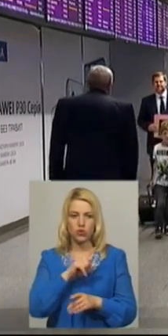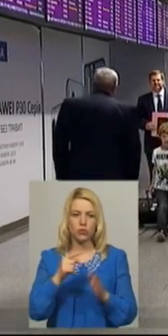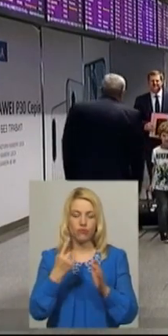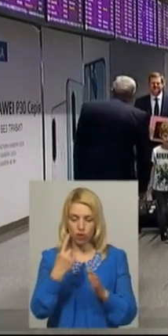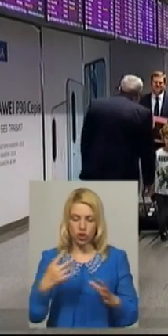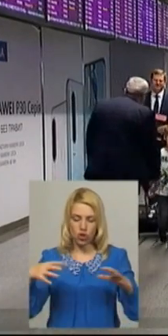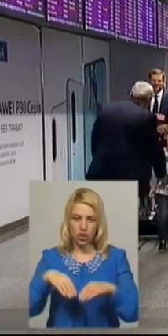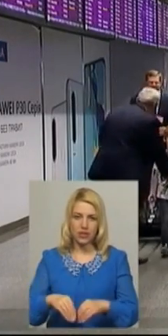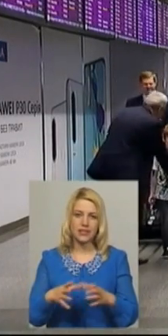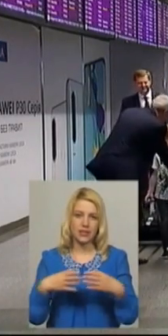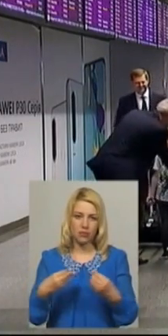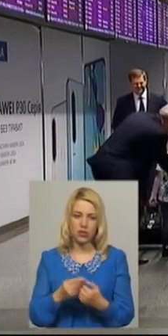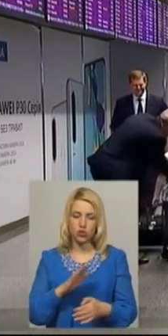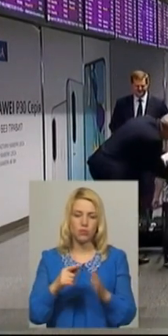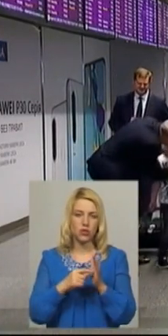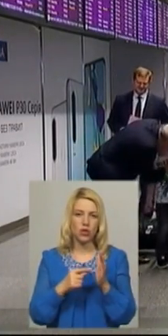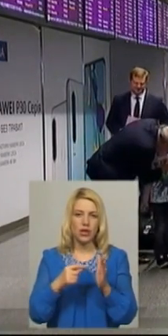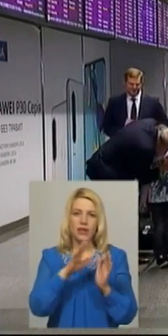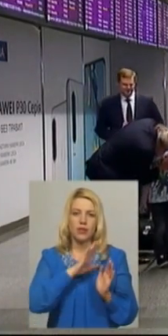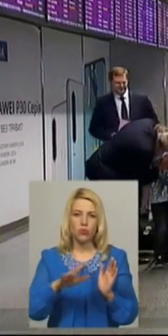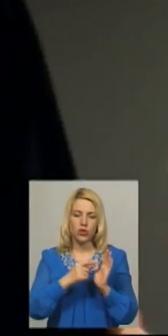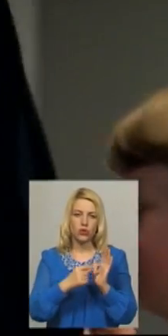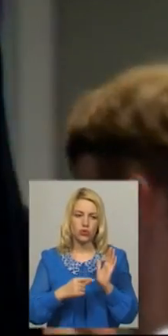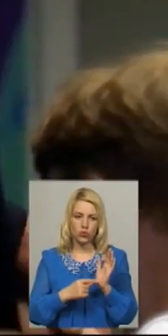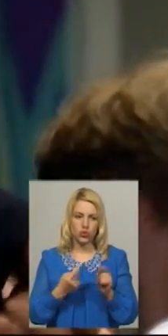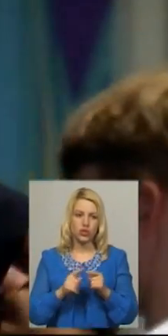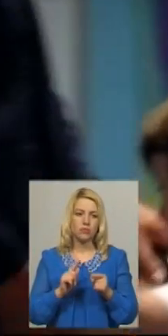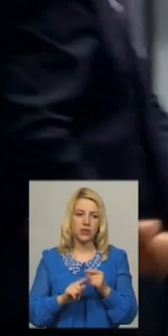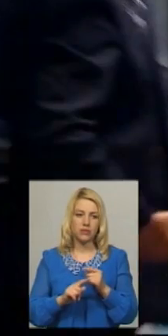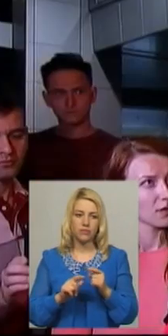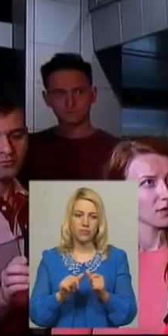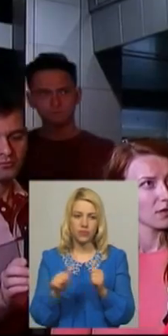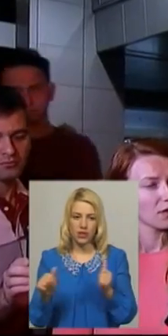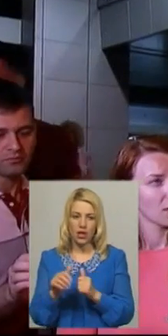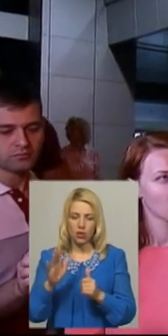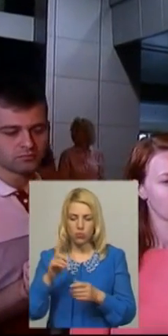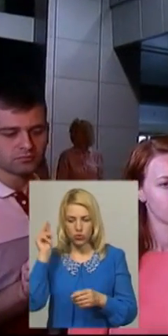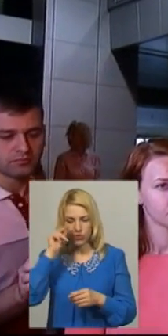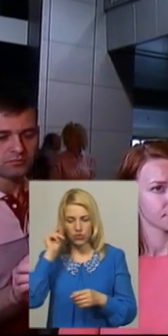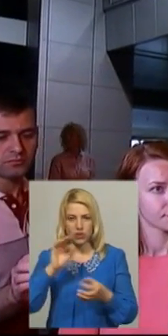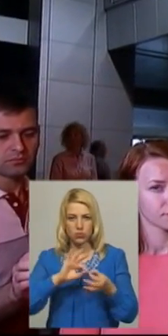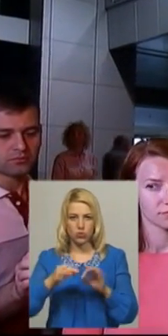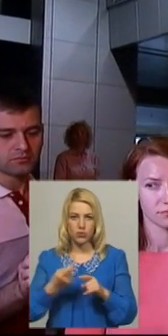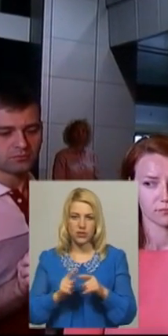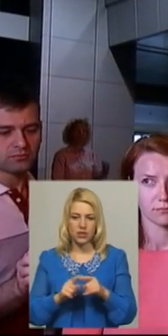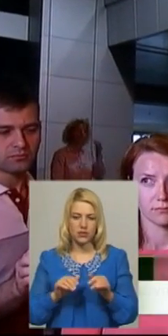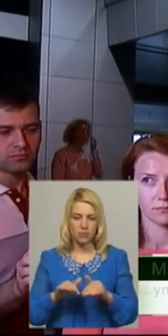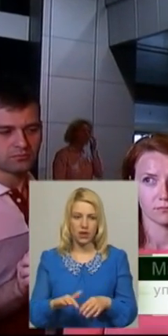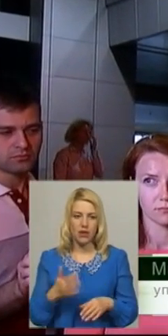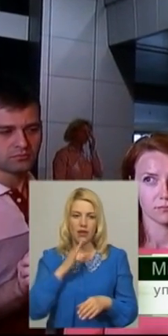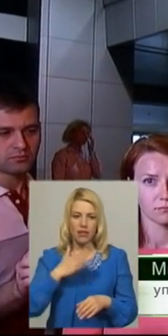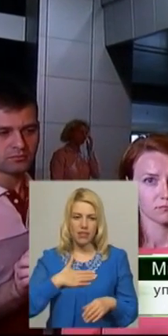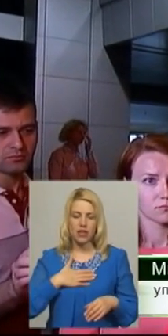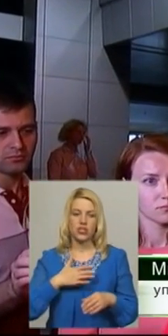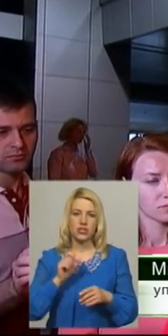розділеними. Водночас, за його словами, в Україні будуть вивчати подробиці цієї справи. Наше завдання – об'єднати їх в